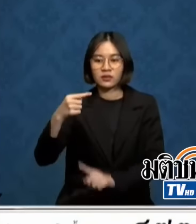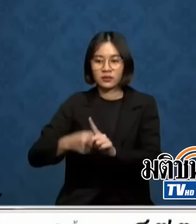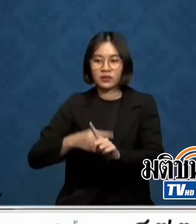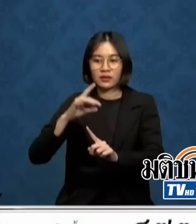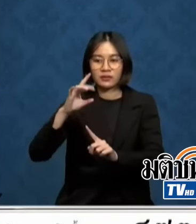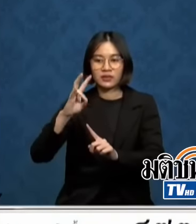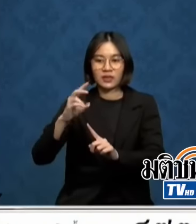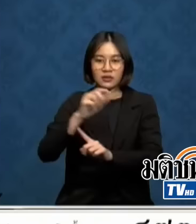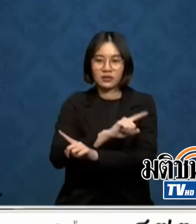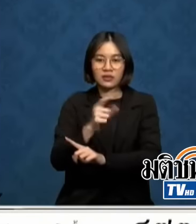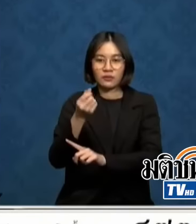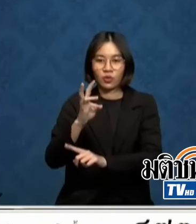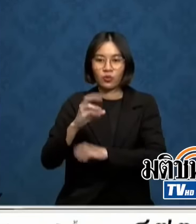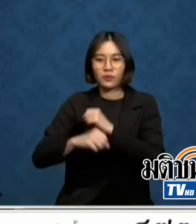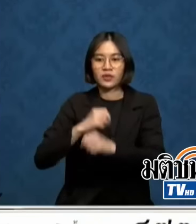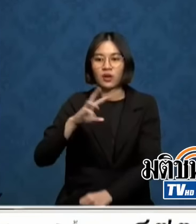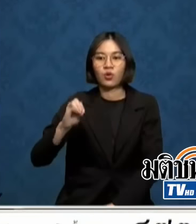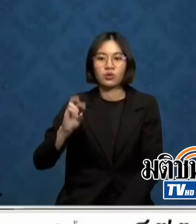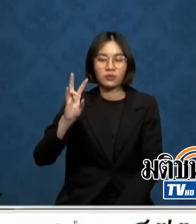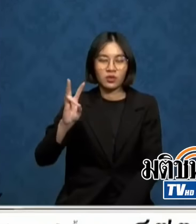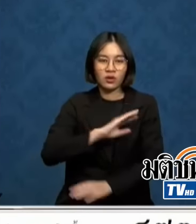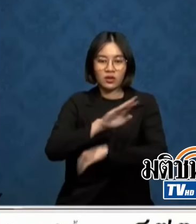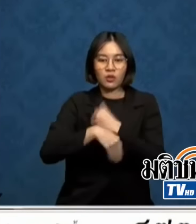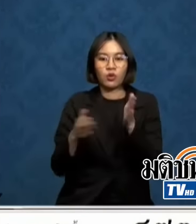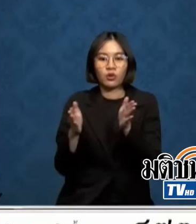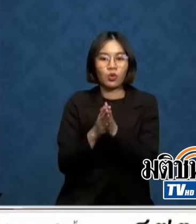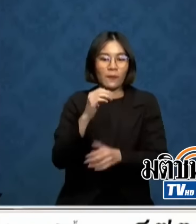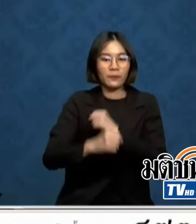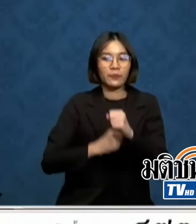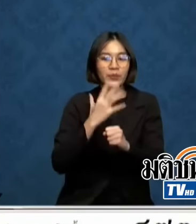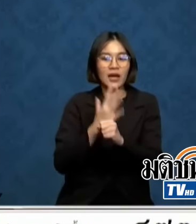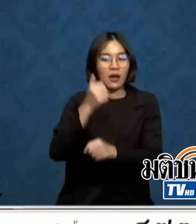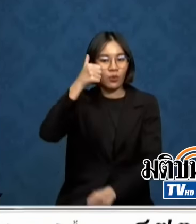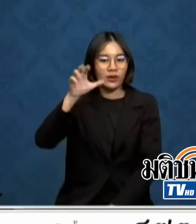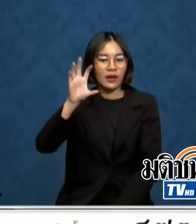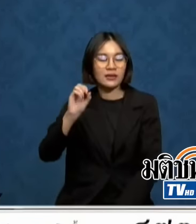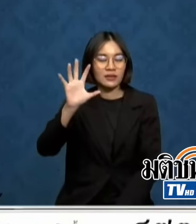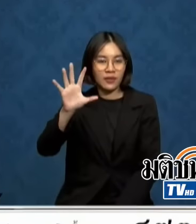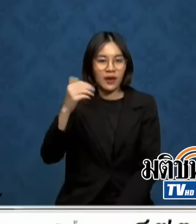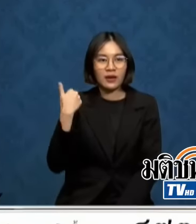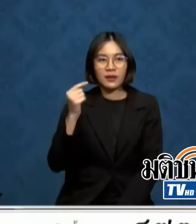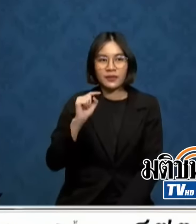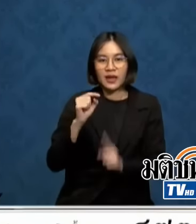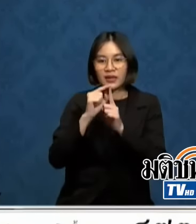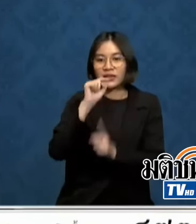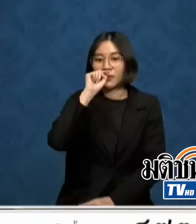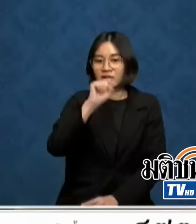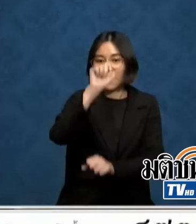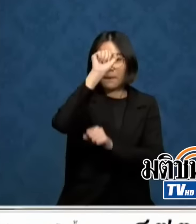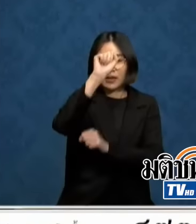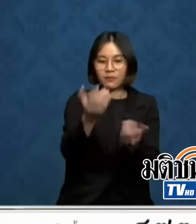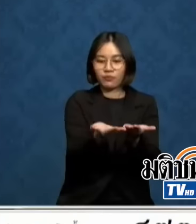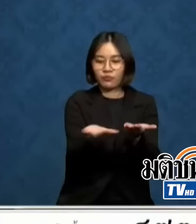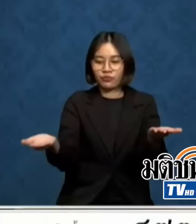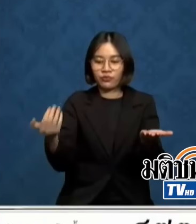กรกฎาคม2562คิดเป็นเวลา 5ปี 55วันมีการออกคำสั่งและประกาศ